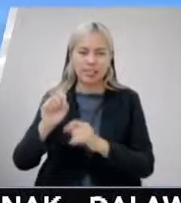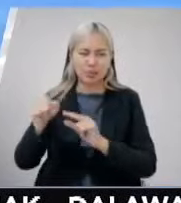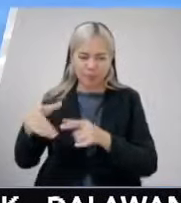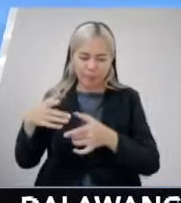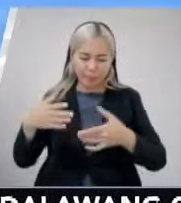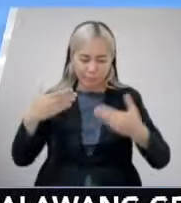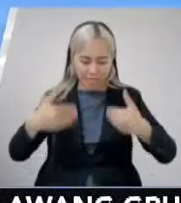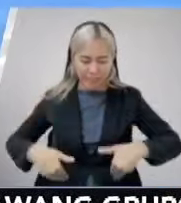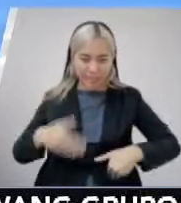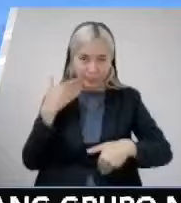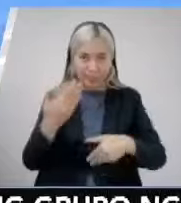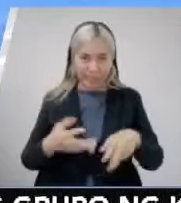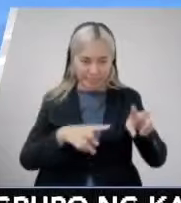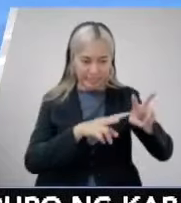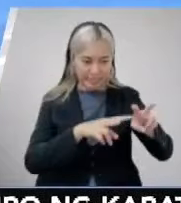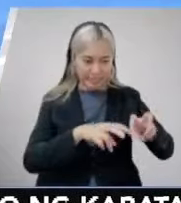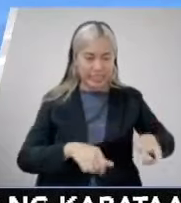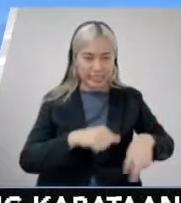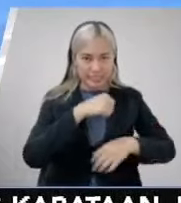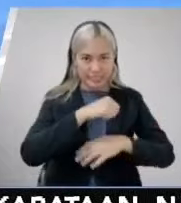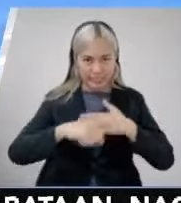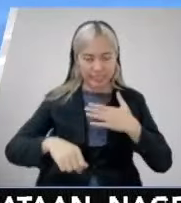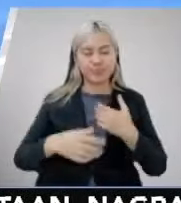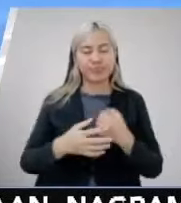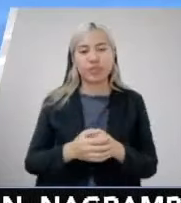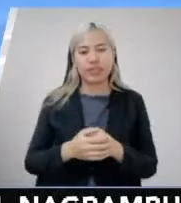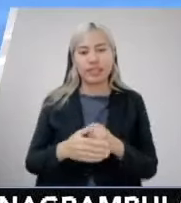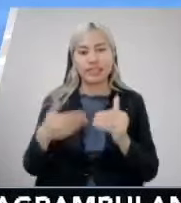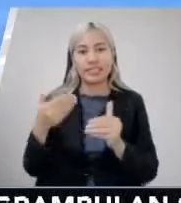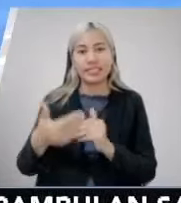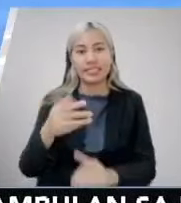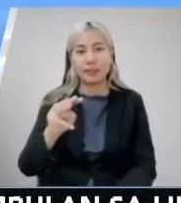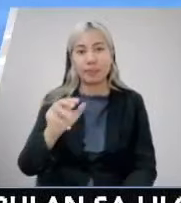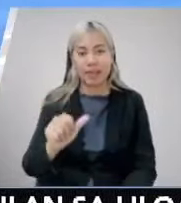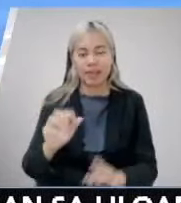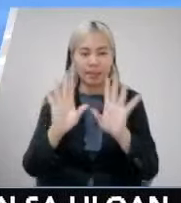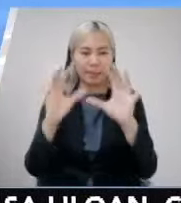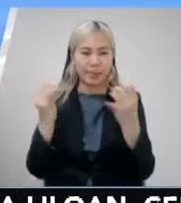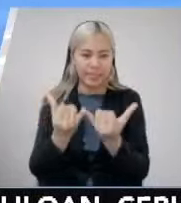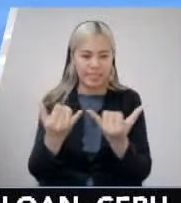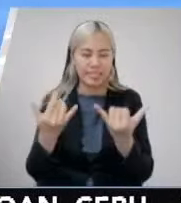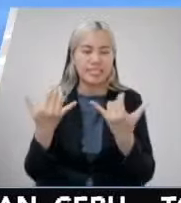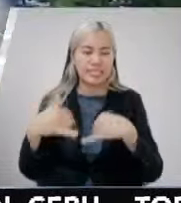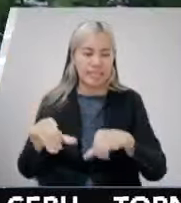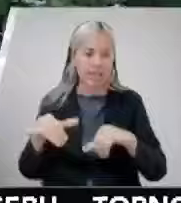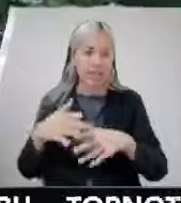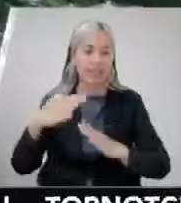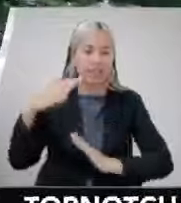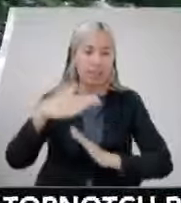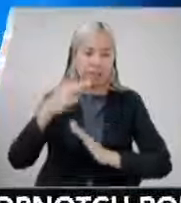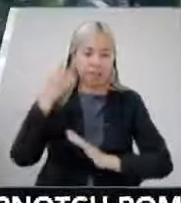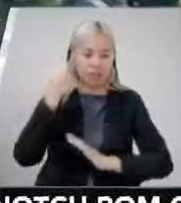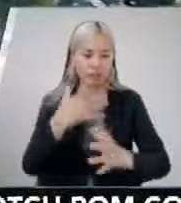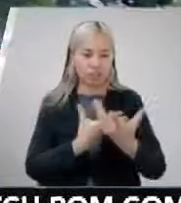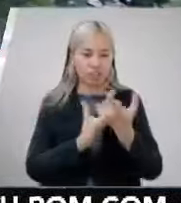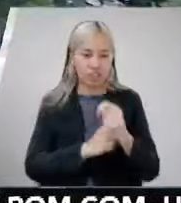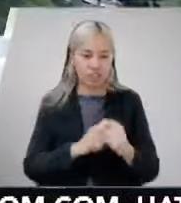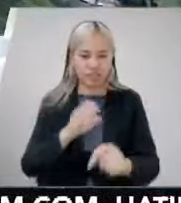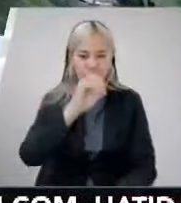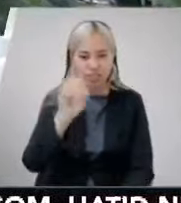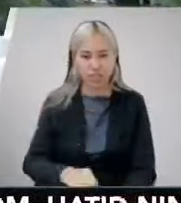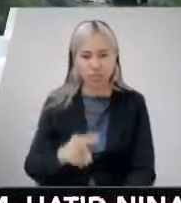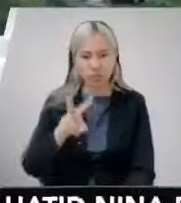Nanatiling GMA Network ang may pinakamataas na trust rating sa mga major news brands sa bansa. Sa 2024 Digital News Report